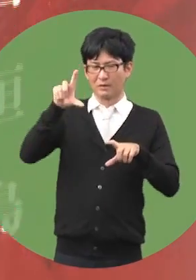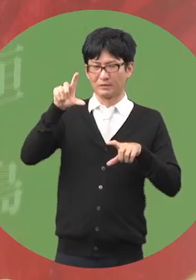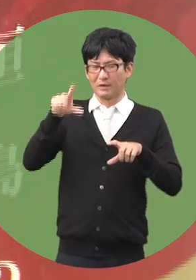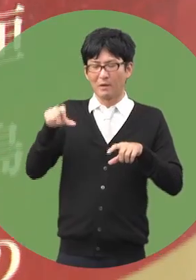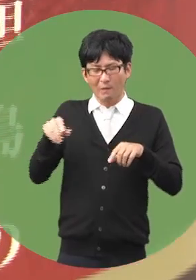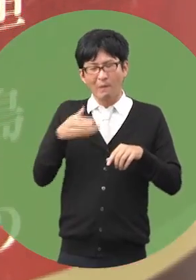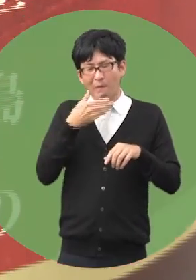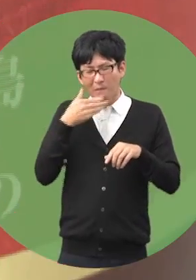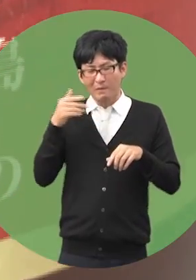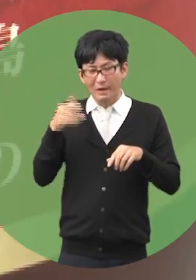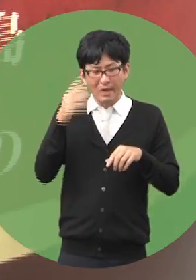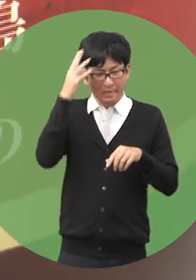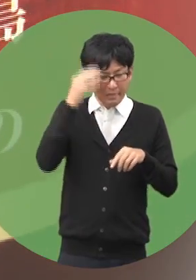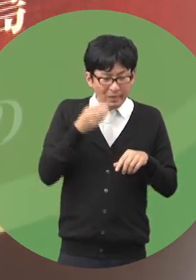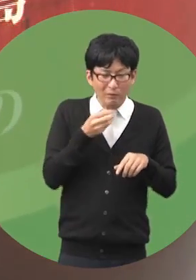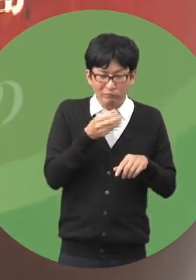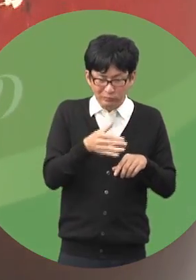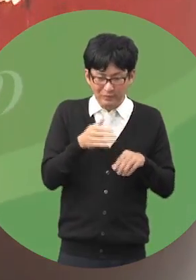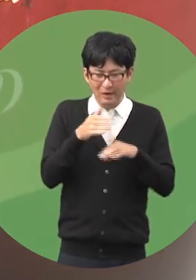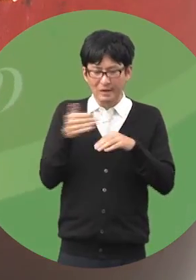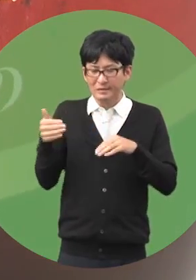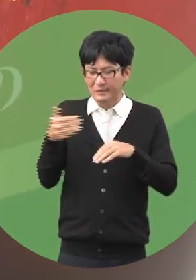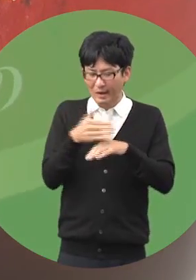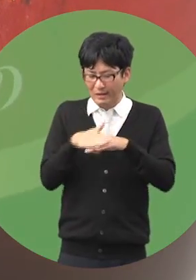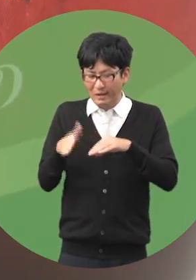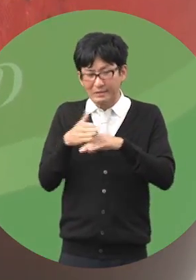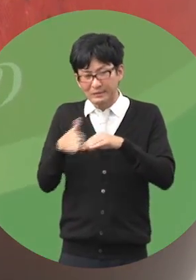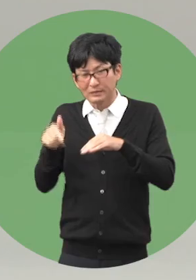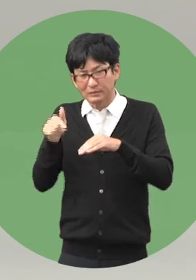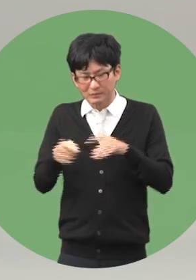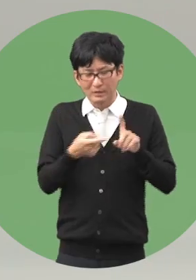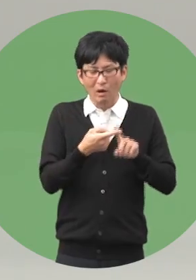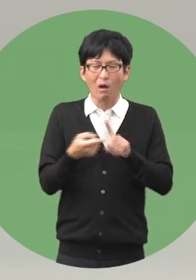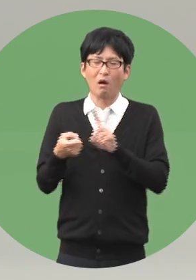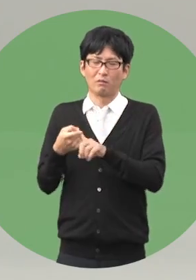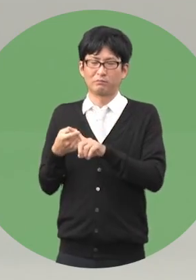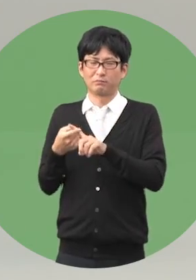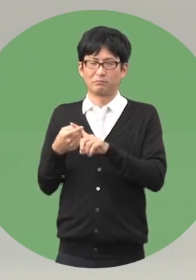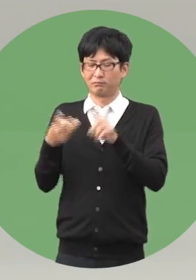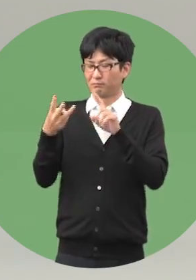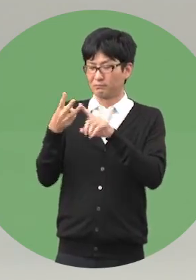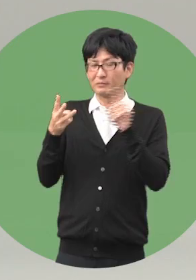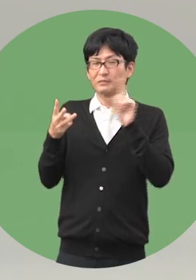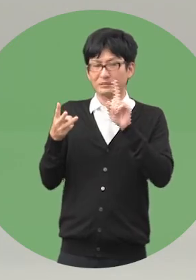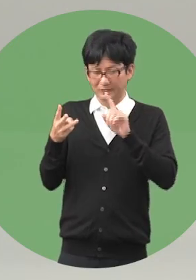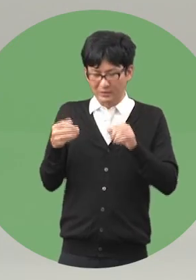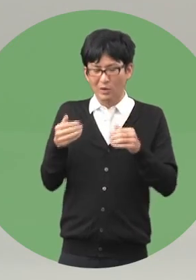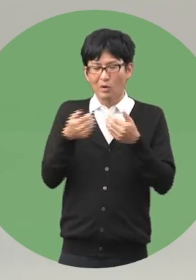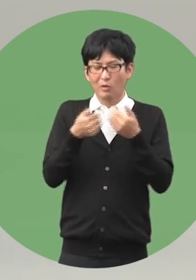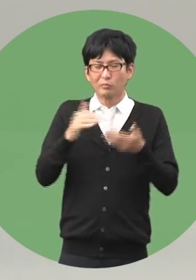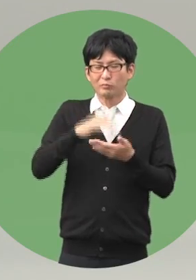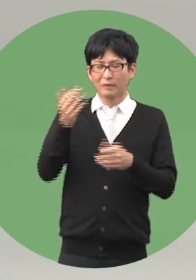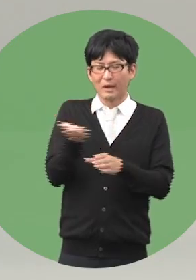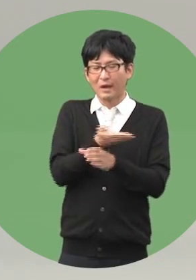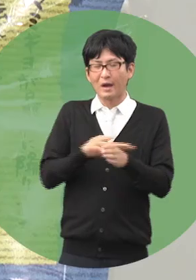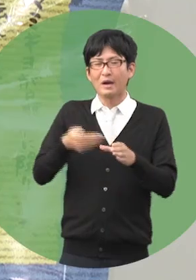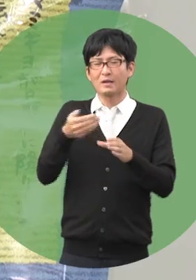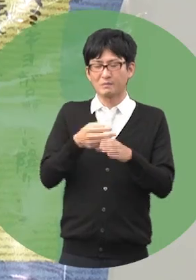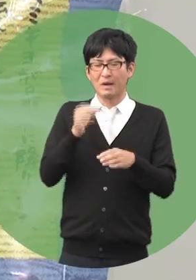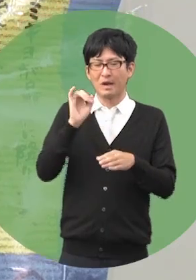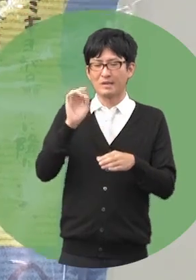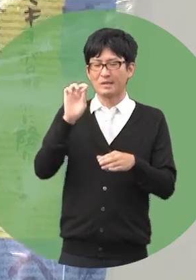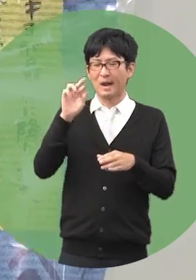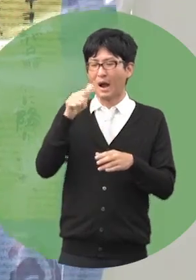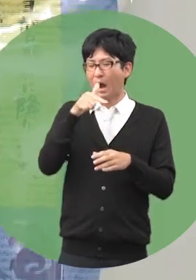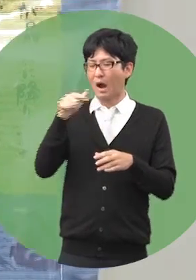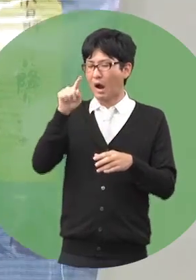身、天ぷらにつけて食べるとより美味しくいただけます。3つ目は久高島のイラブーそばです。